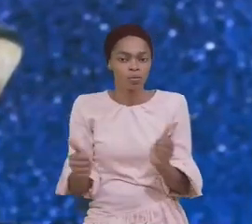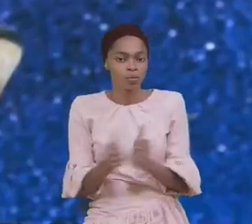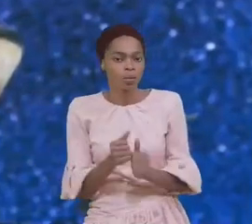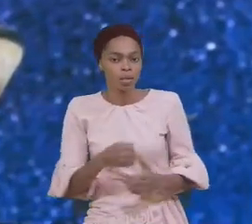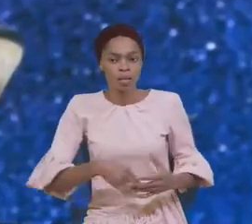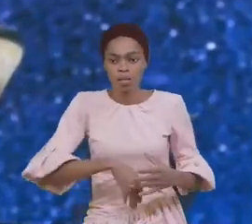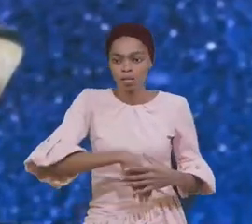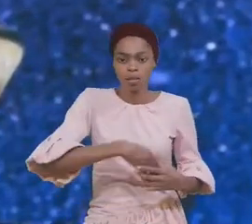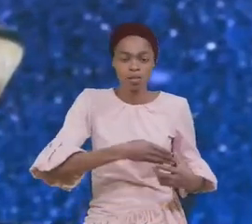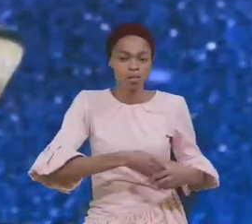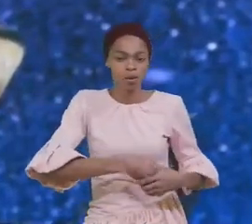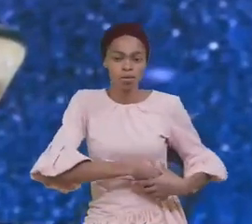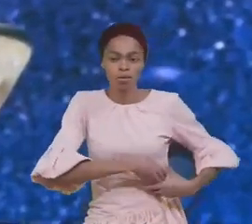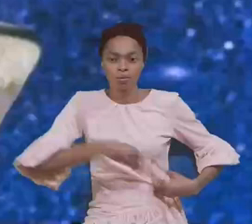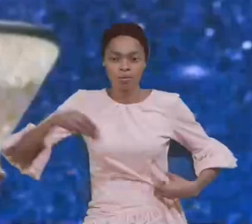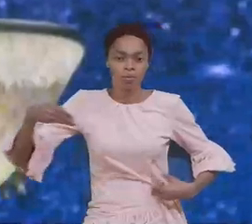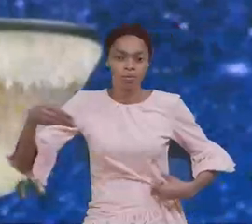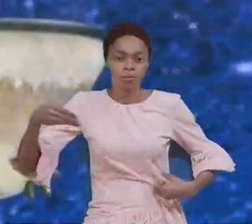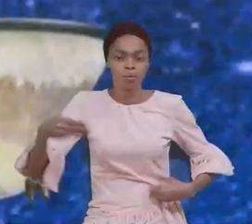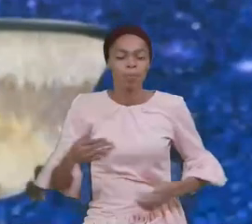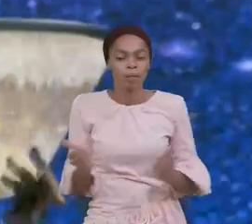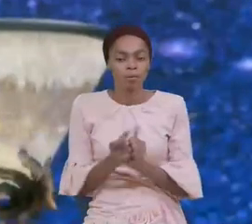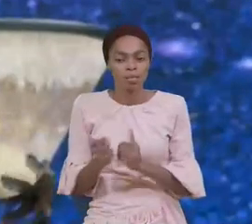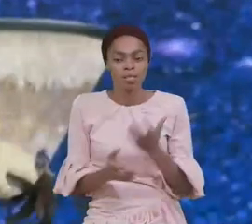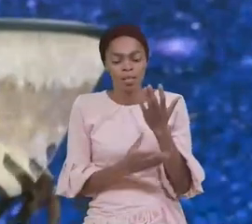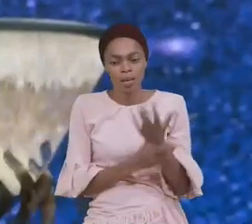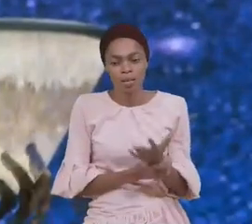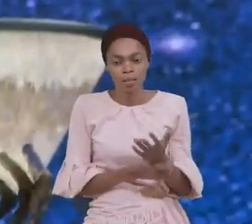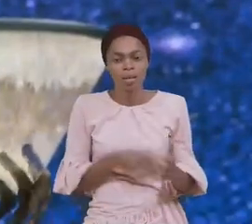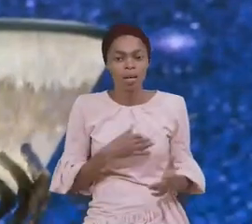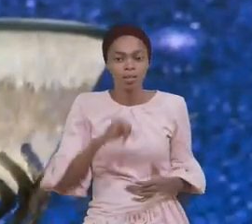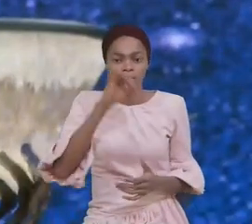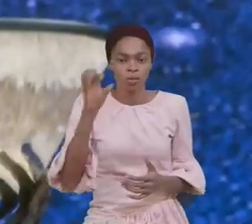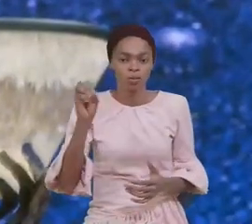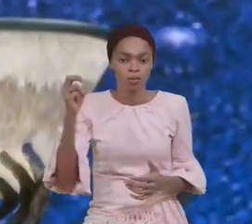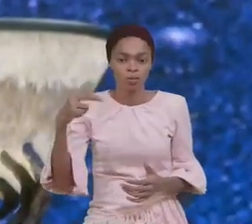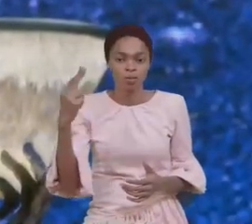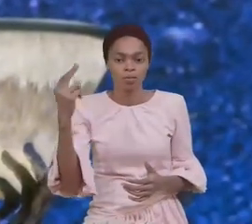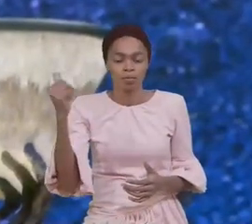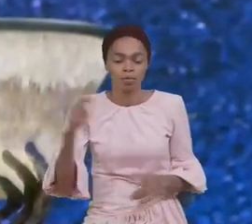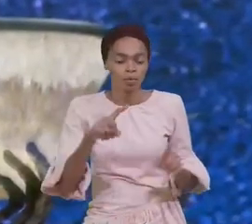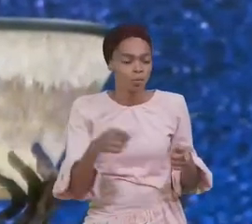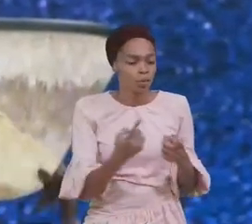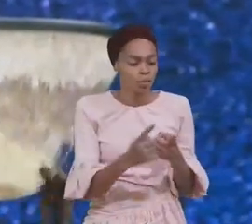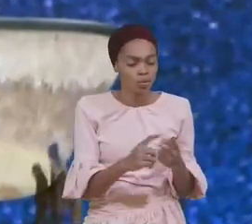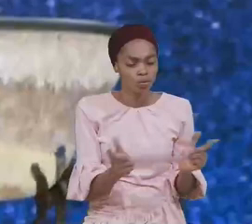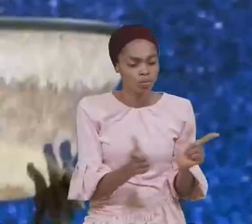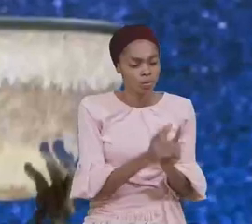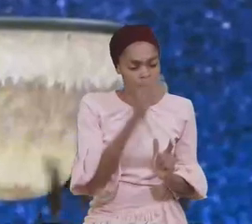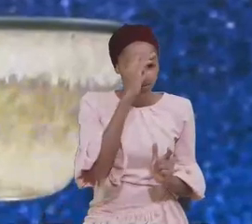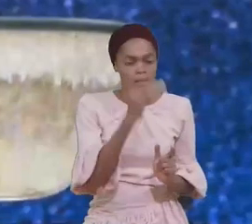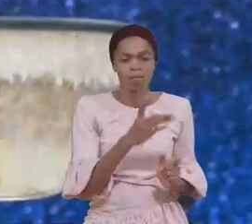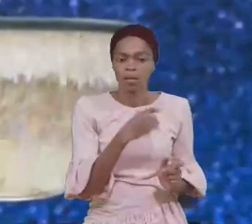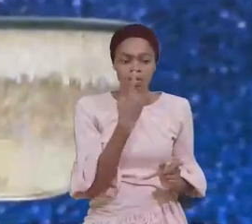et qui a une épée dans sa main. Et Josué est allé vers lui et lui a